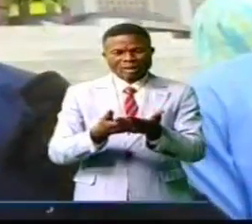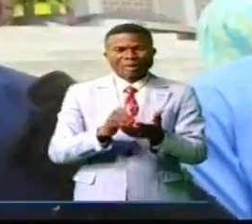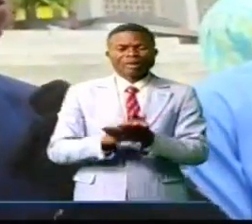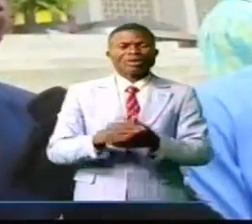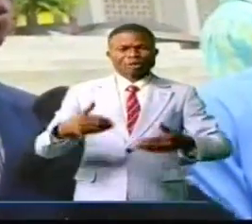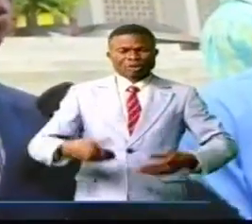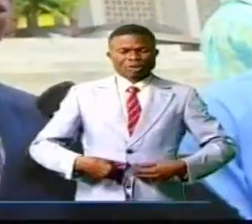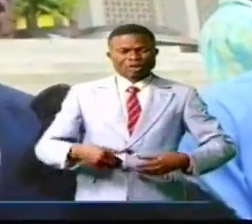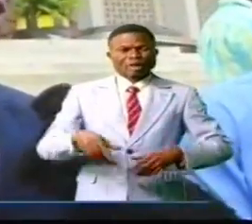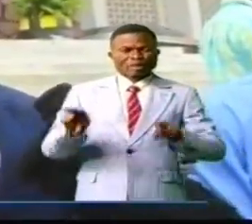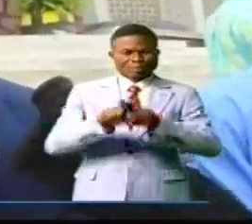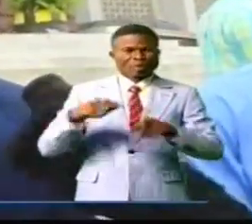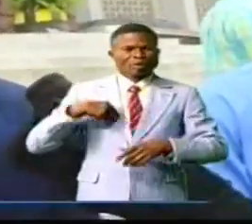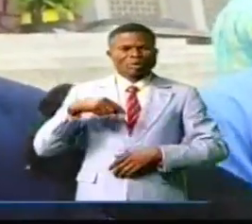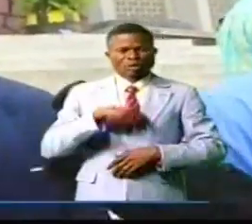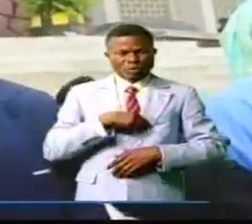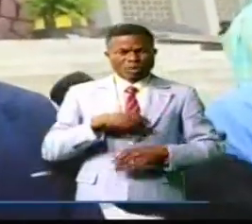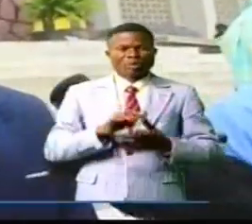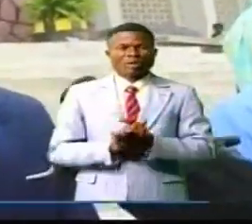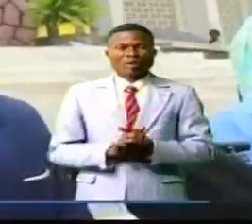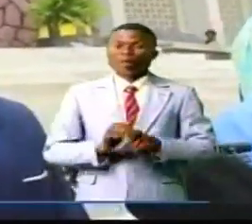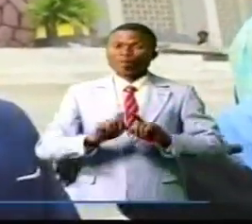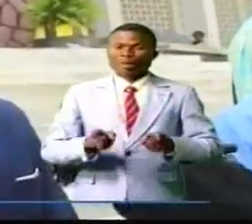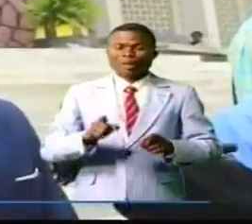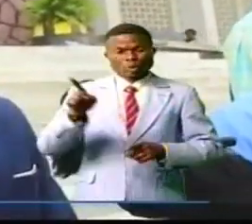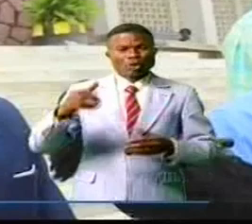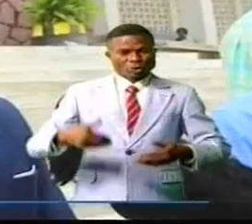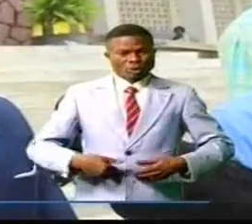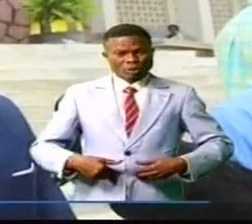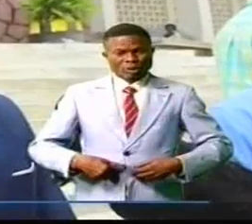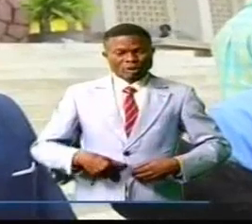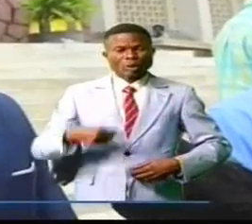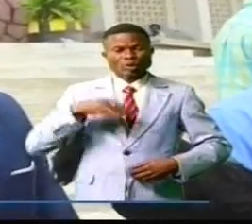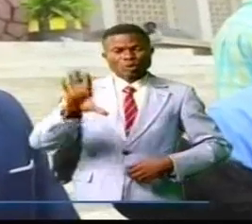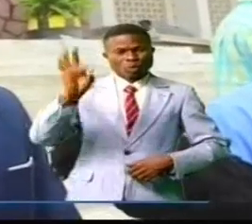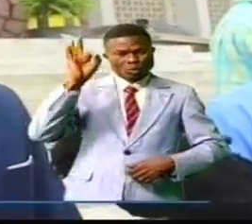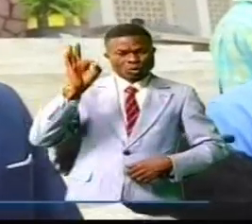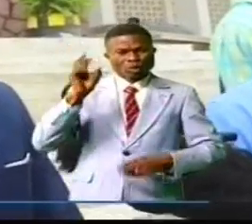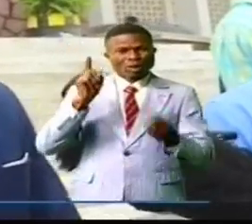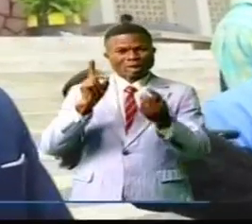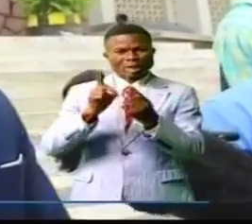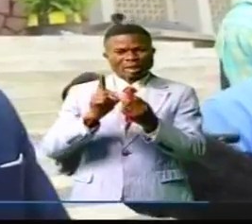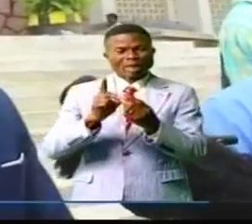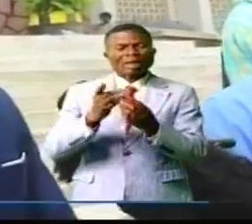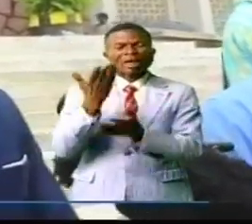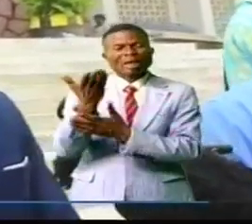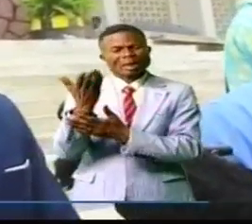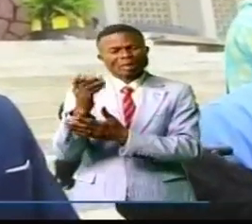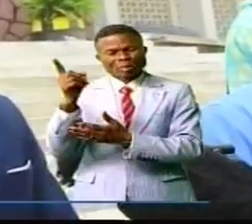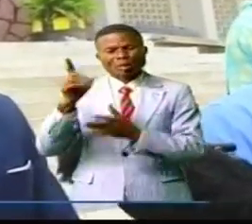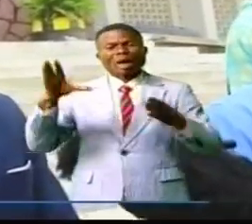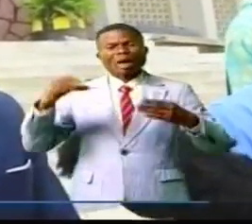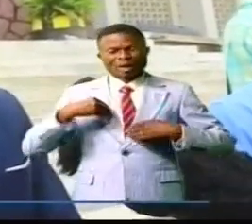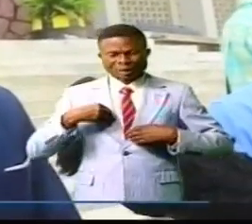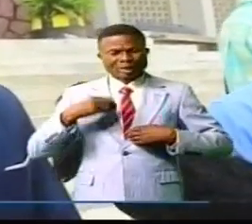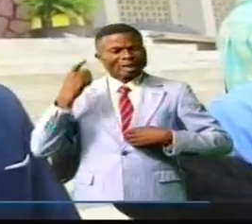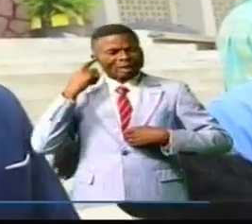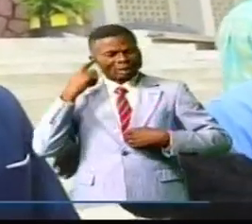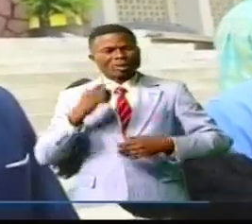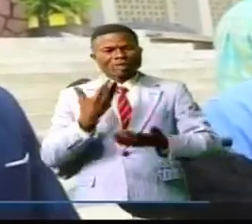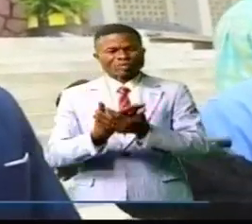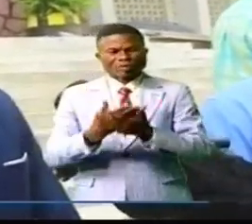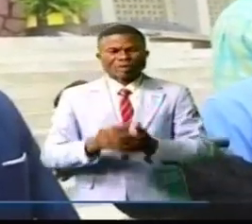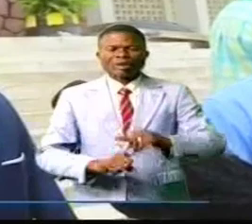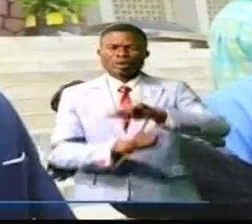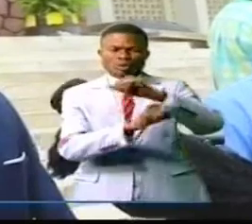jeune comme nous, en tant que jeune, nous l'avons saisi avec un cri de cœur qu'il a écouté rapidement